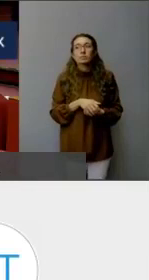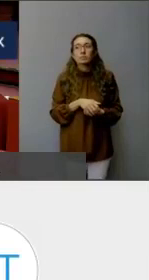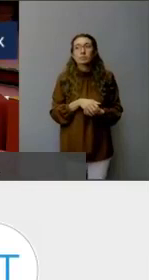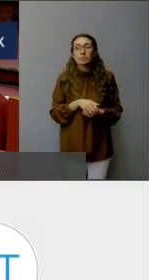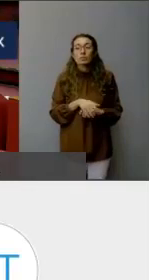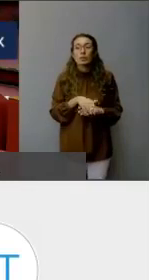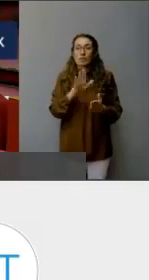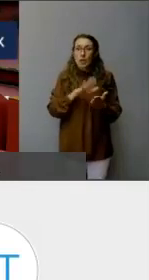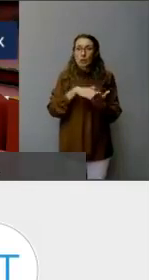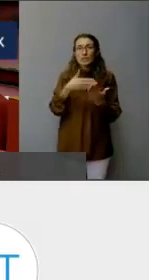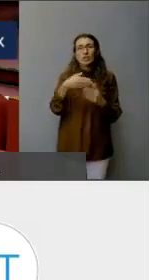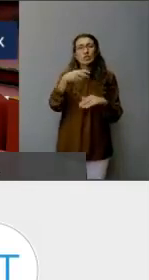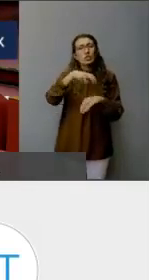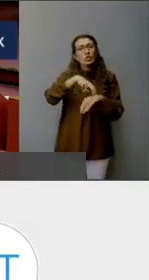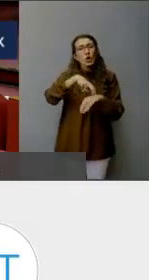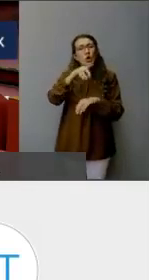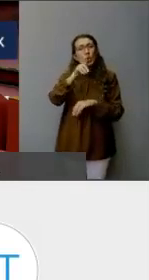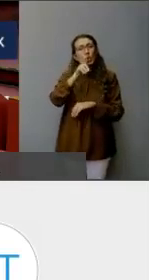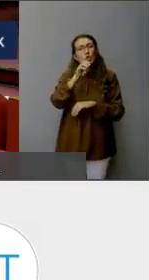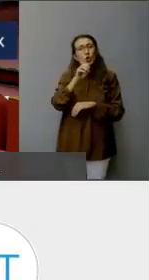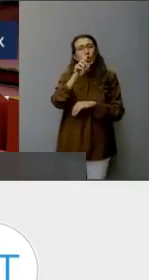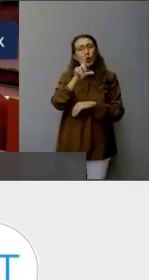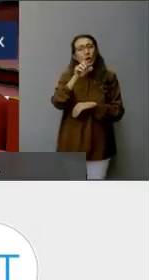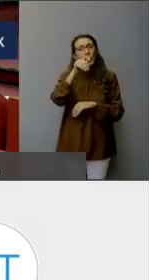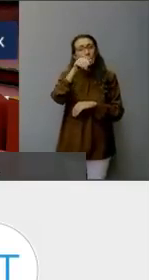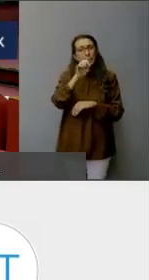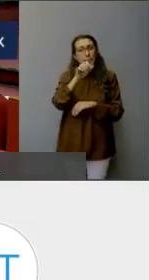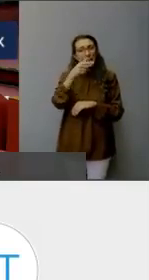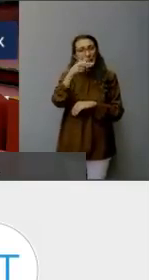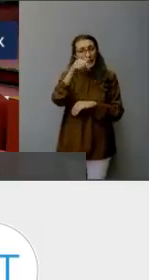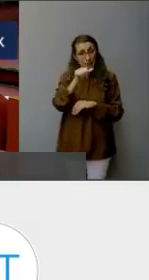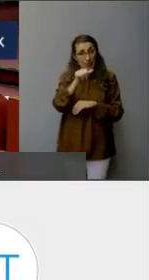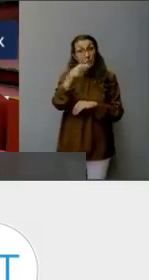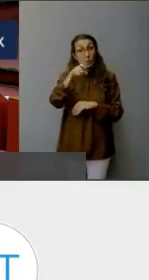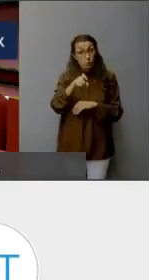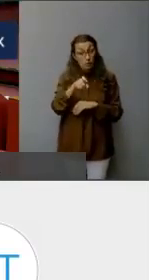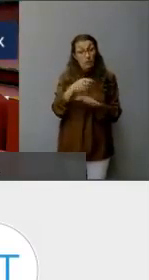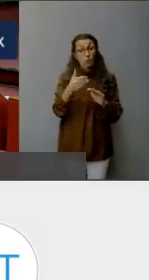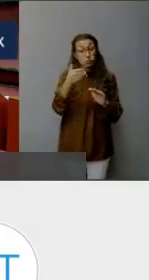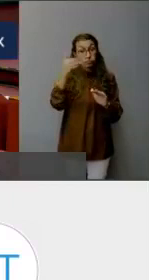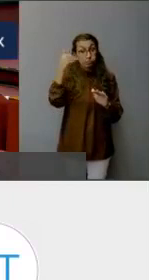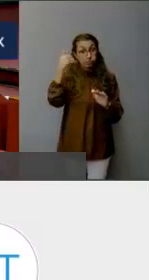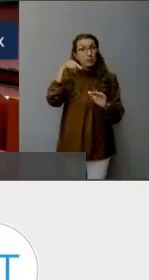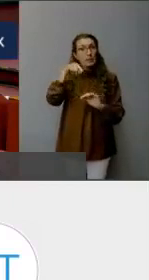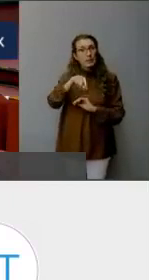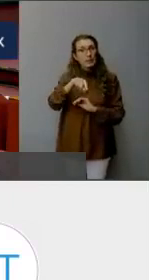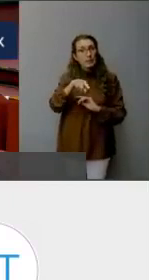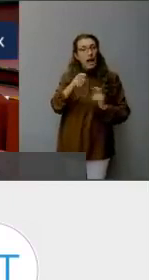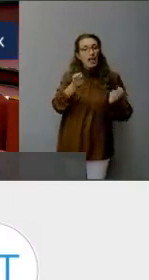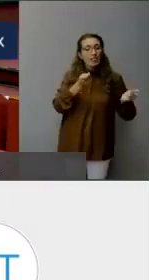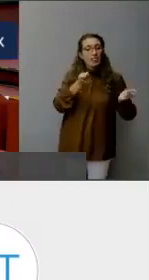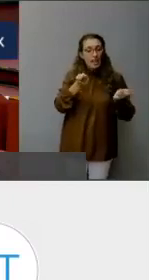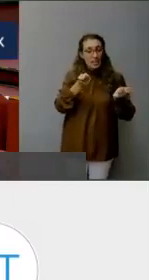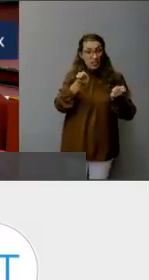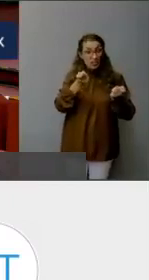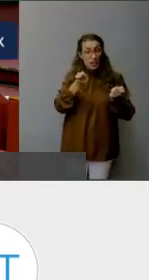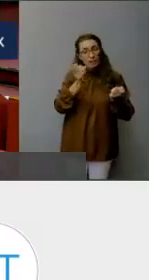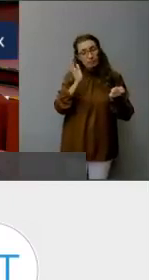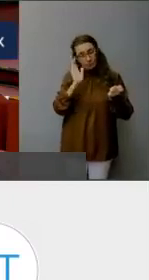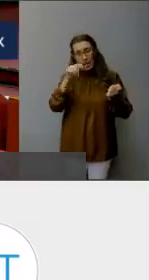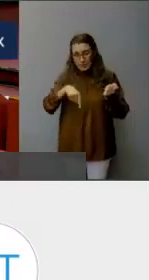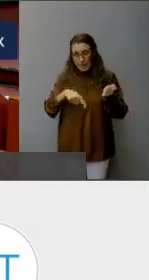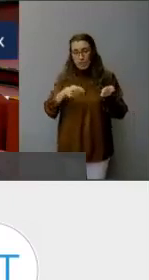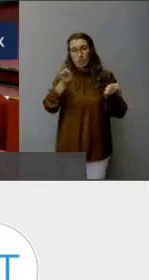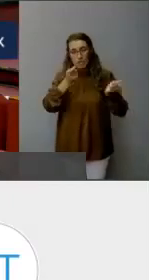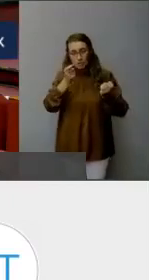dottor dolmetta che era prima a cui va curato prima di diventare dirigente del comune attraverso lo